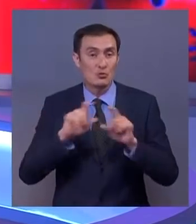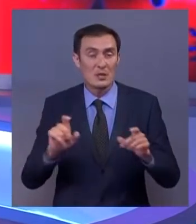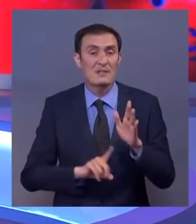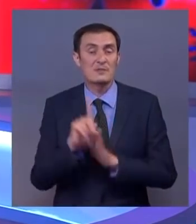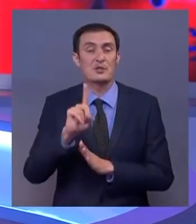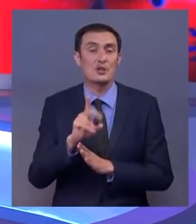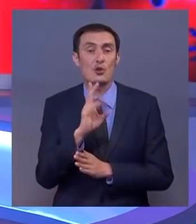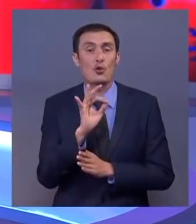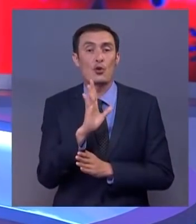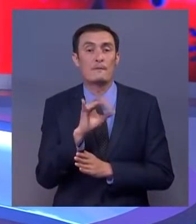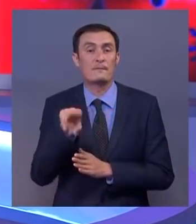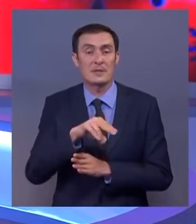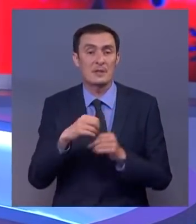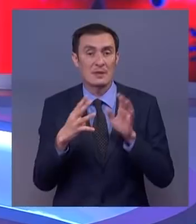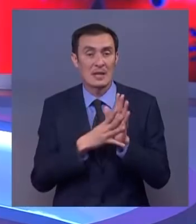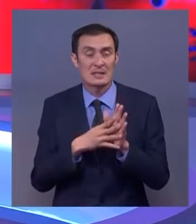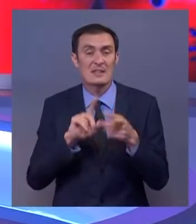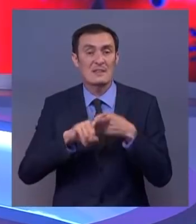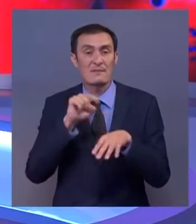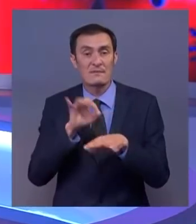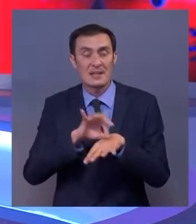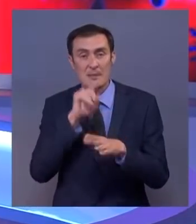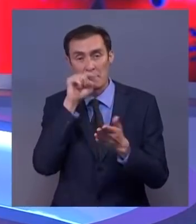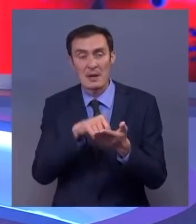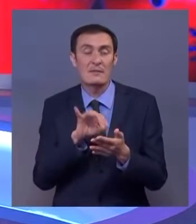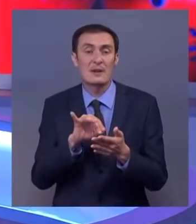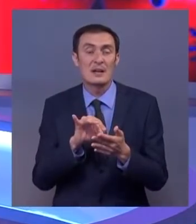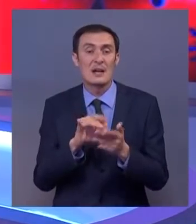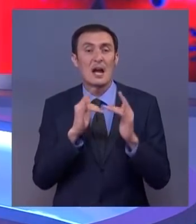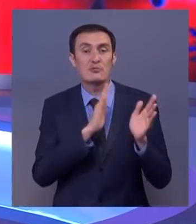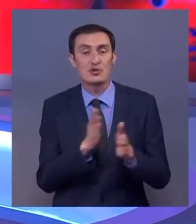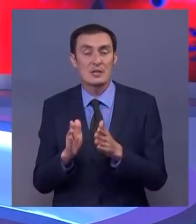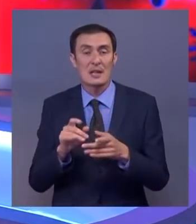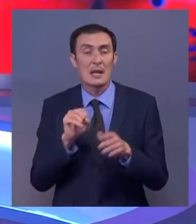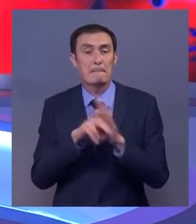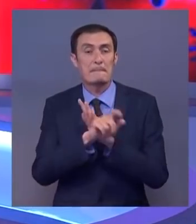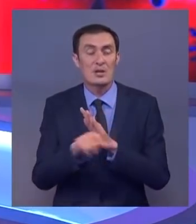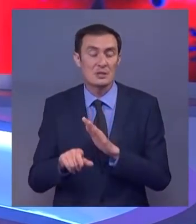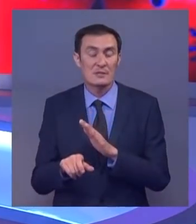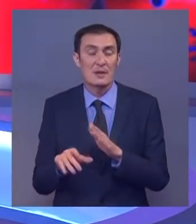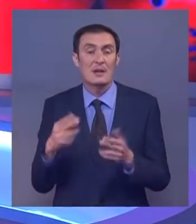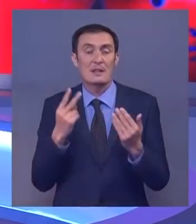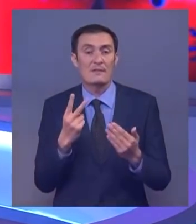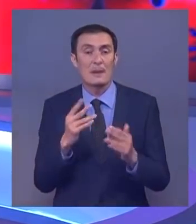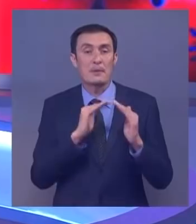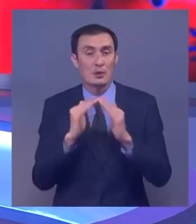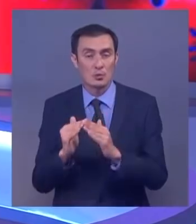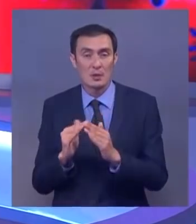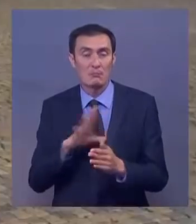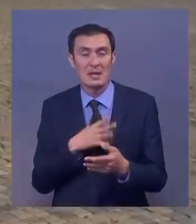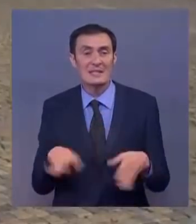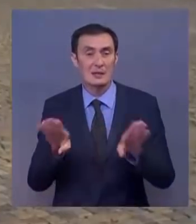вспышек COVID-19. Инфекция проникла и в общежитие для беженцев. Уже два приюта закрыли на карантин. Шолпан Найманбаева продолжит.